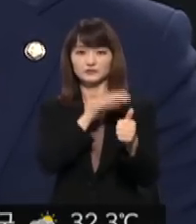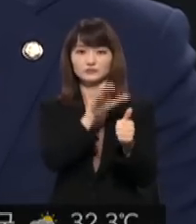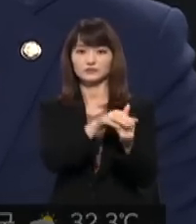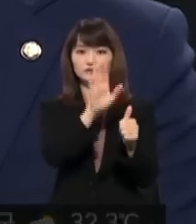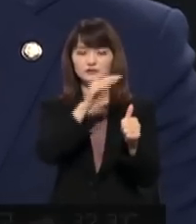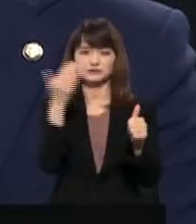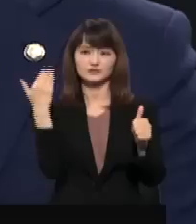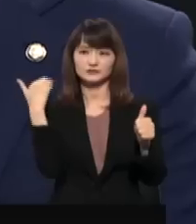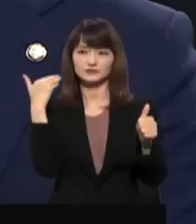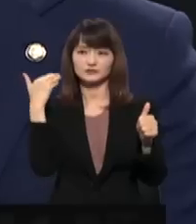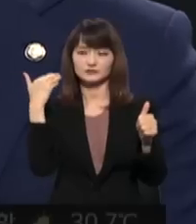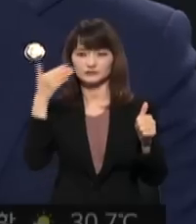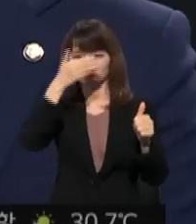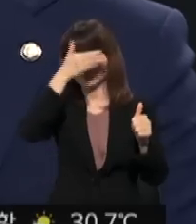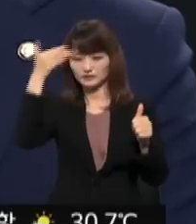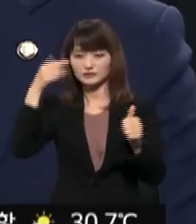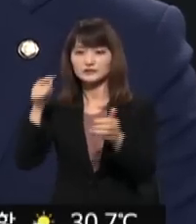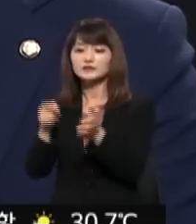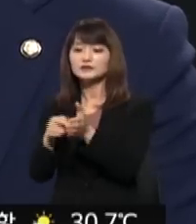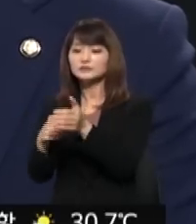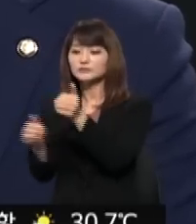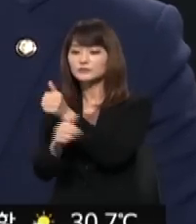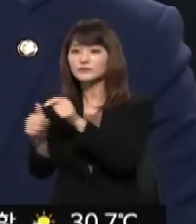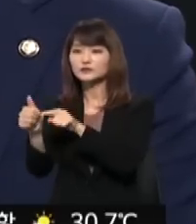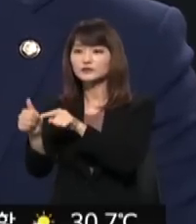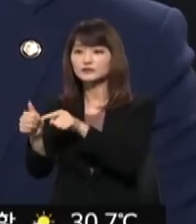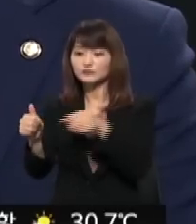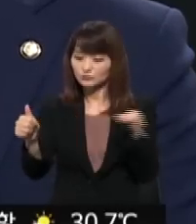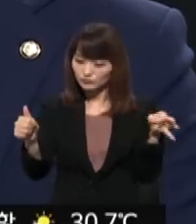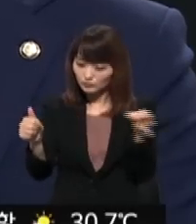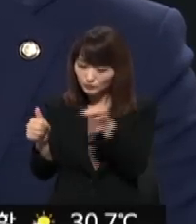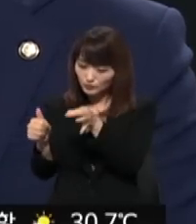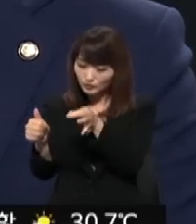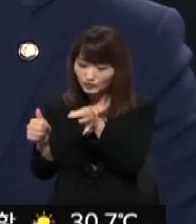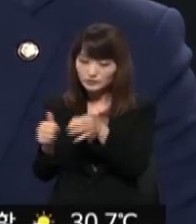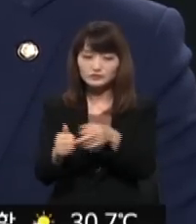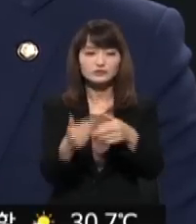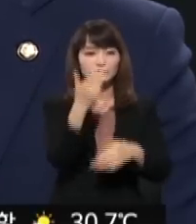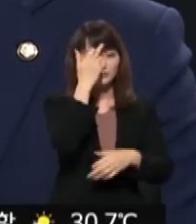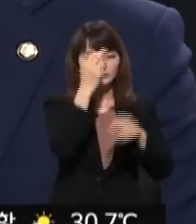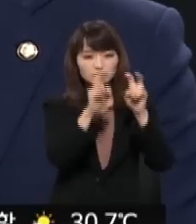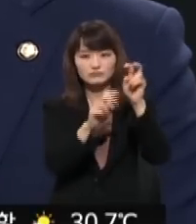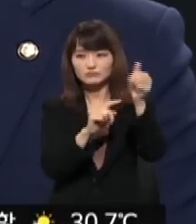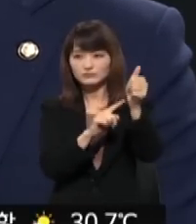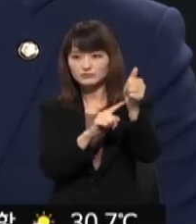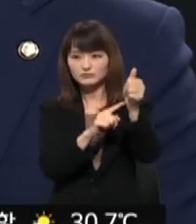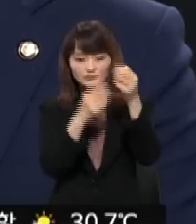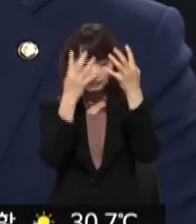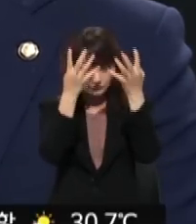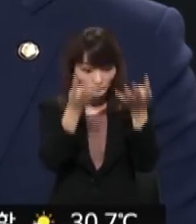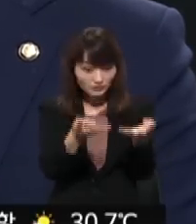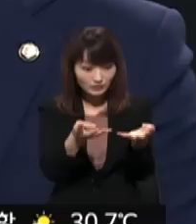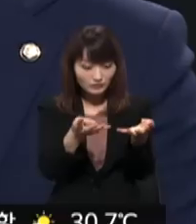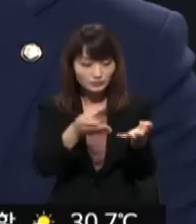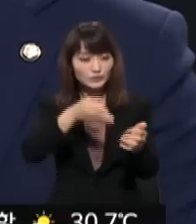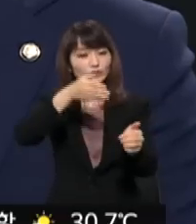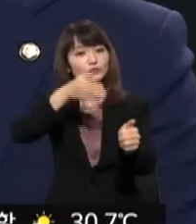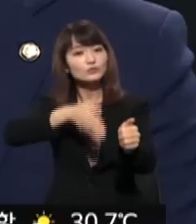전직 청년 비대위원을 굳이 로비를 해서 뭐 최태원 회장의 뭐 사면을